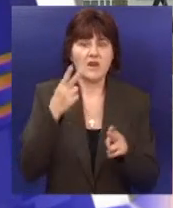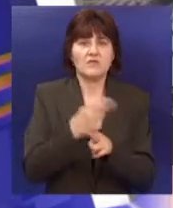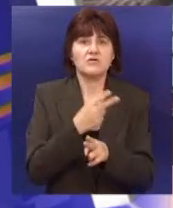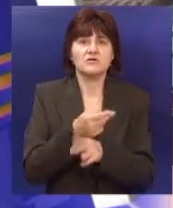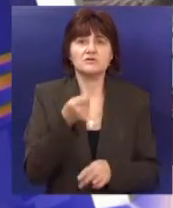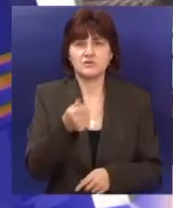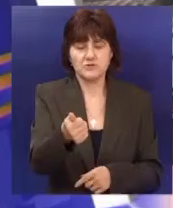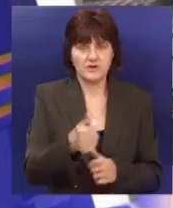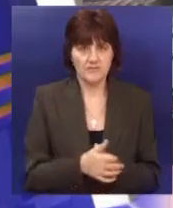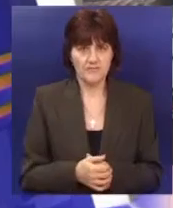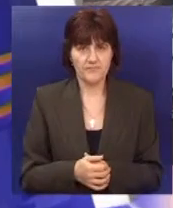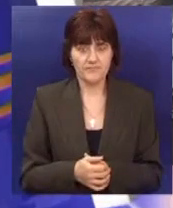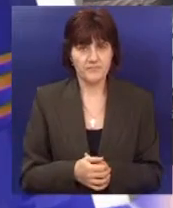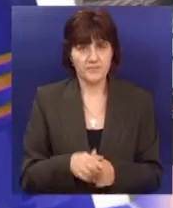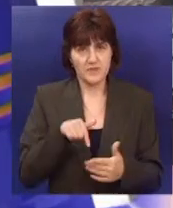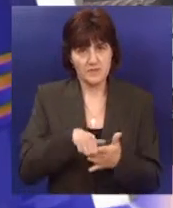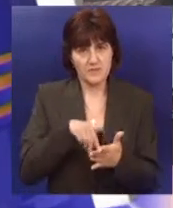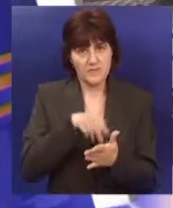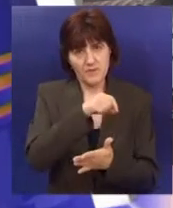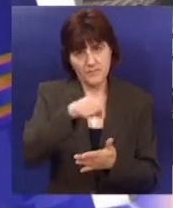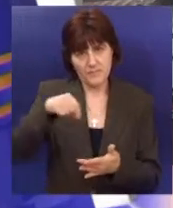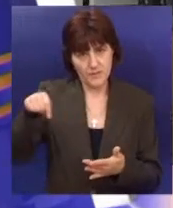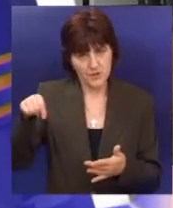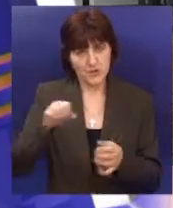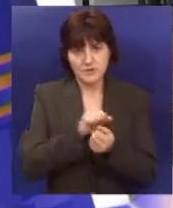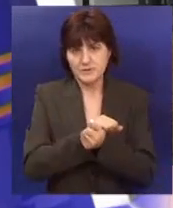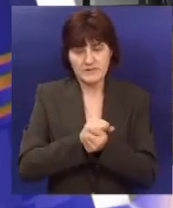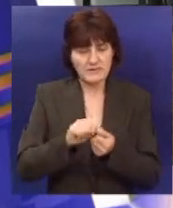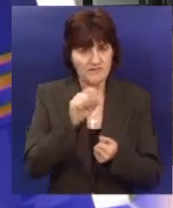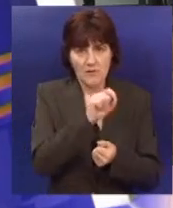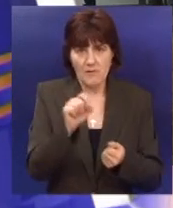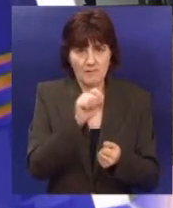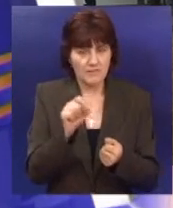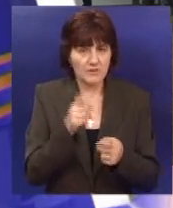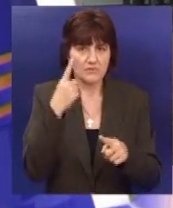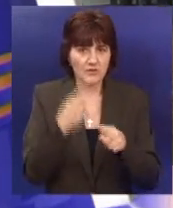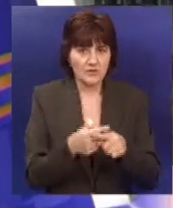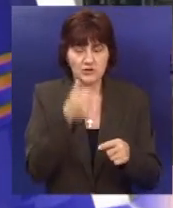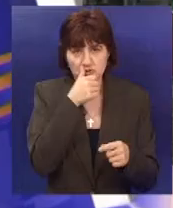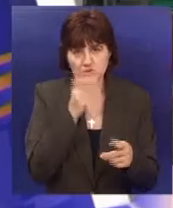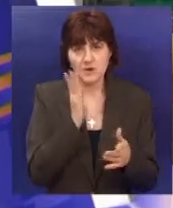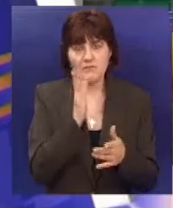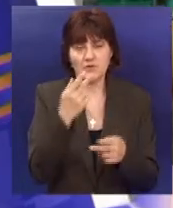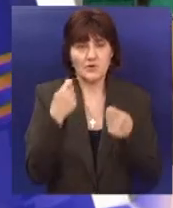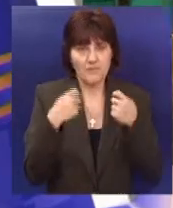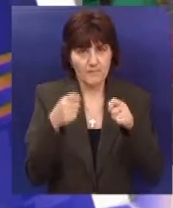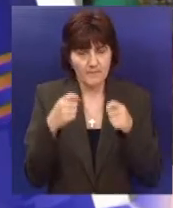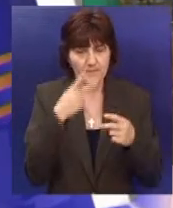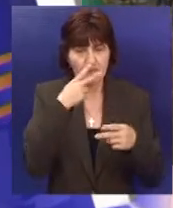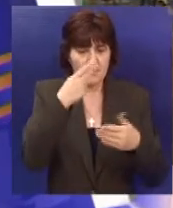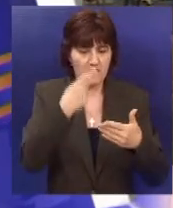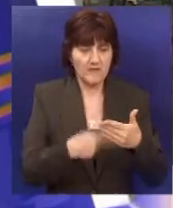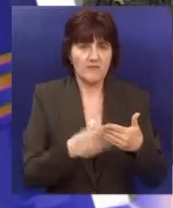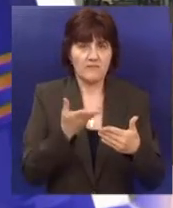pokrajina, odnosno Republika Srbija. Projekat se prijavlja u pisanoj formi tako što se popunjava prijava projekta za finansiranje unapređenja